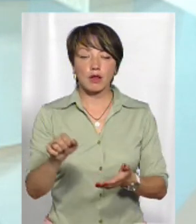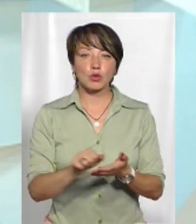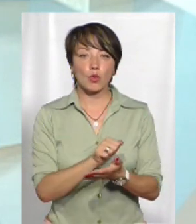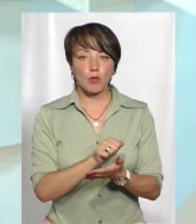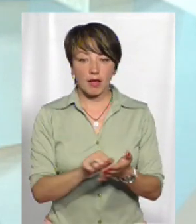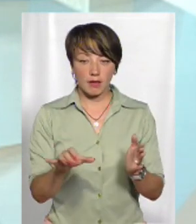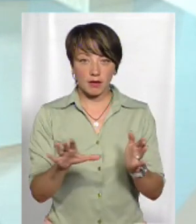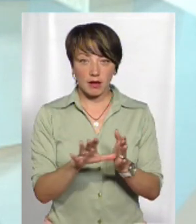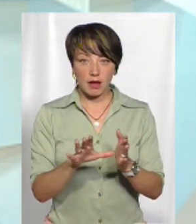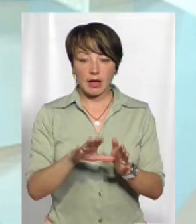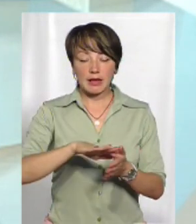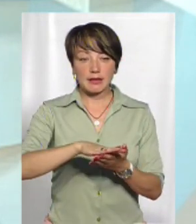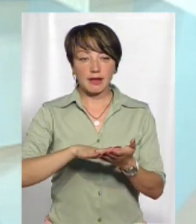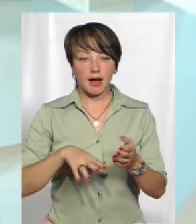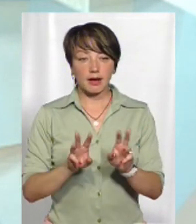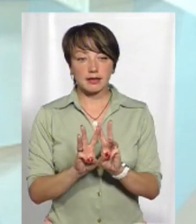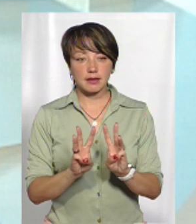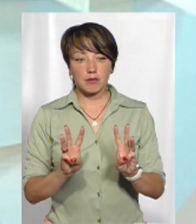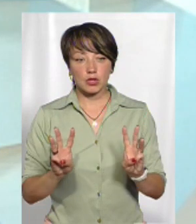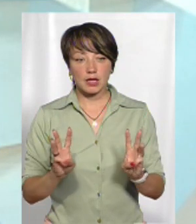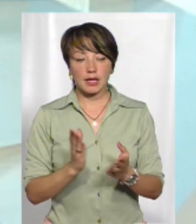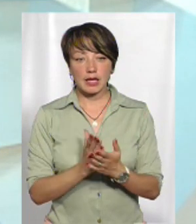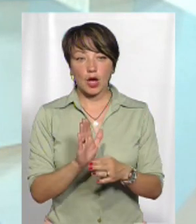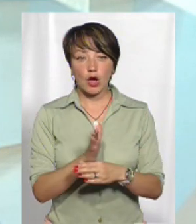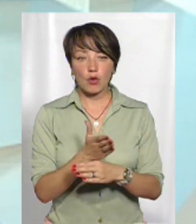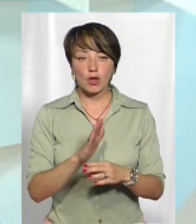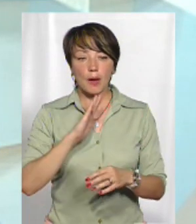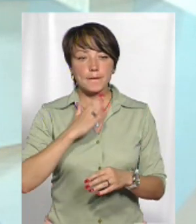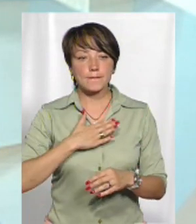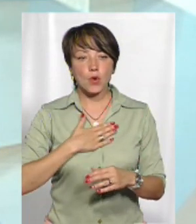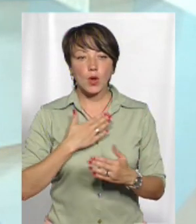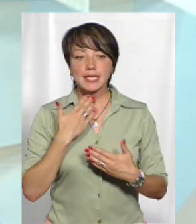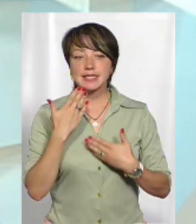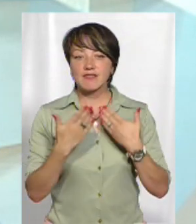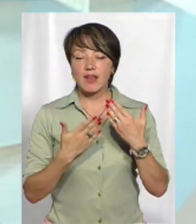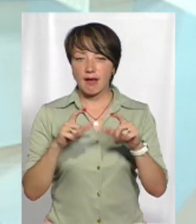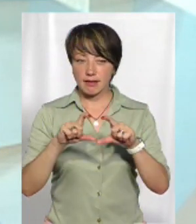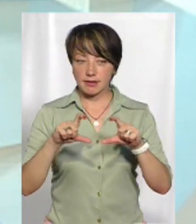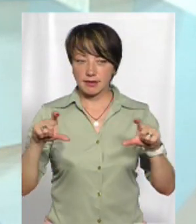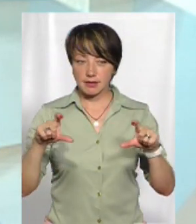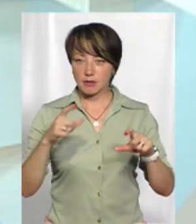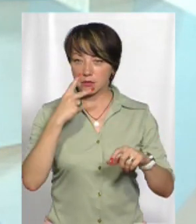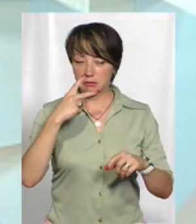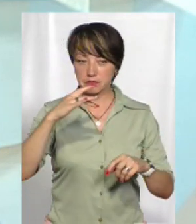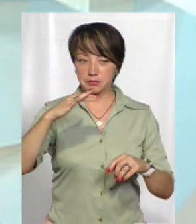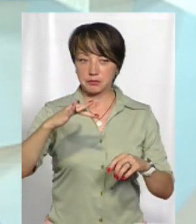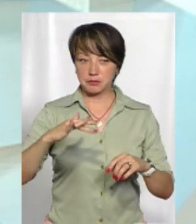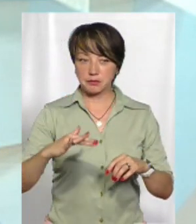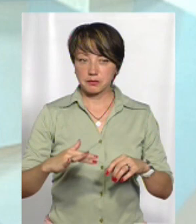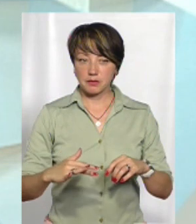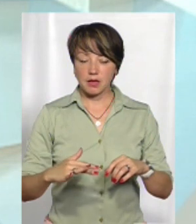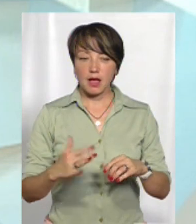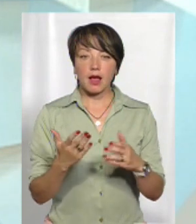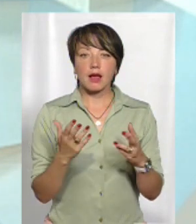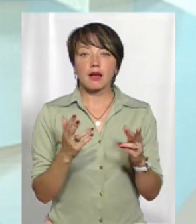документи, далі на веб-порталі вона, там є такий розділ «Мої звернення», і вона може бачити в цьому розділі,